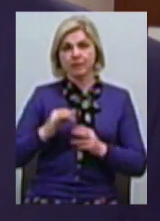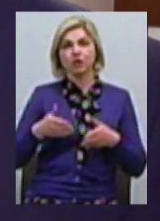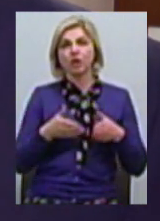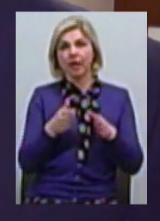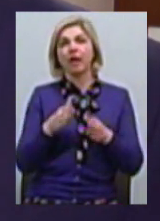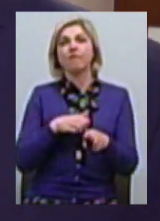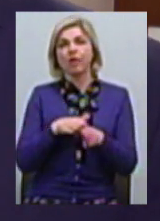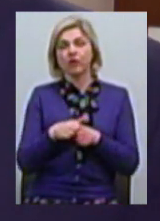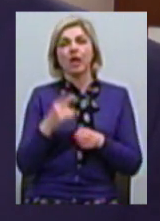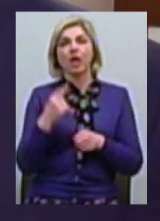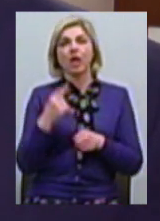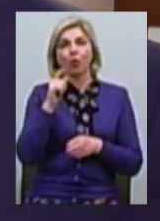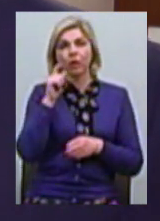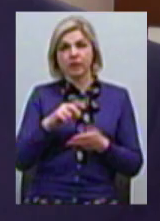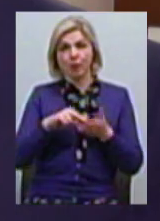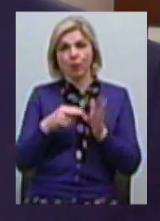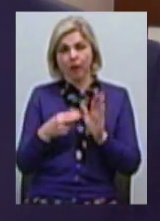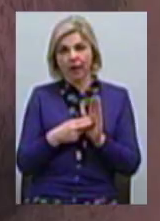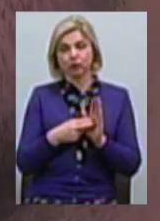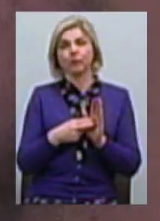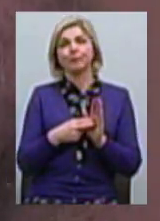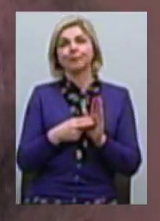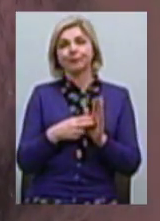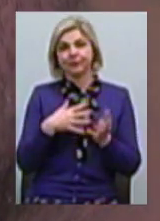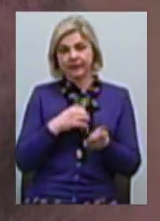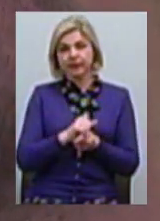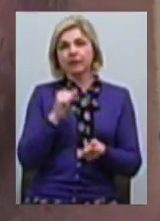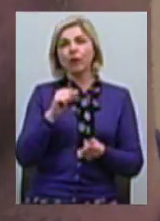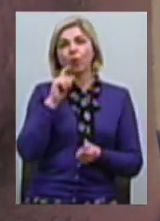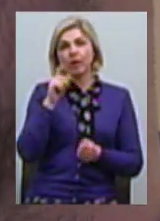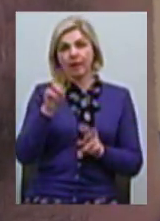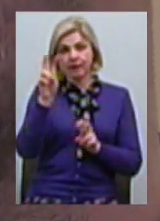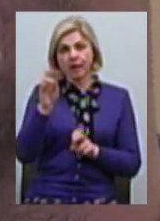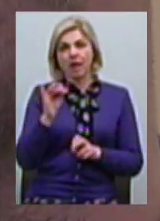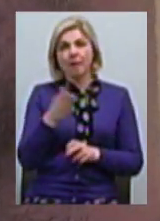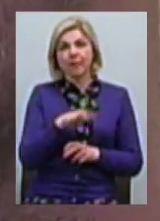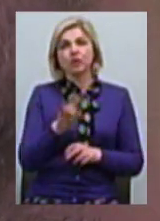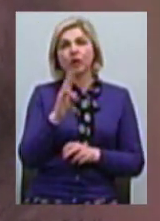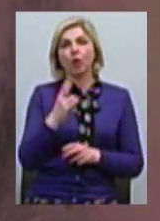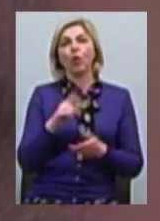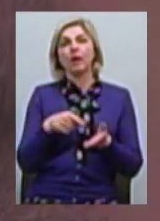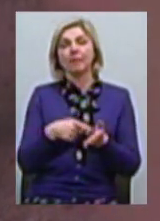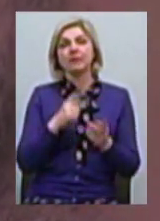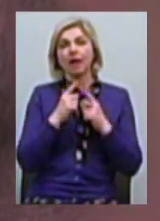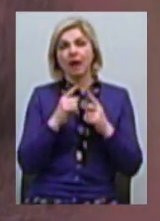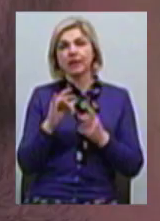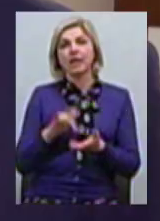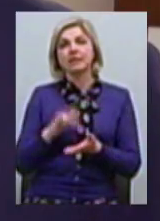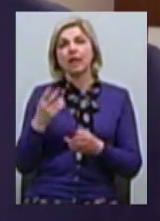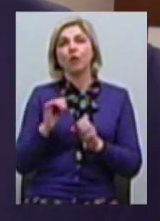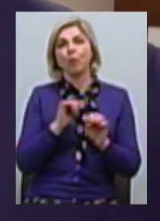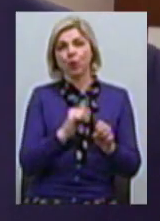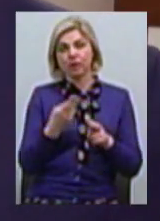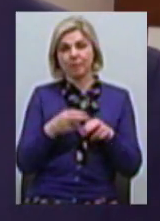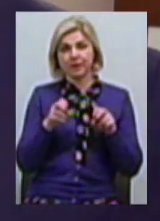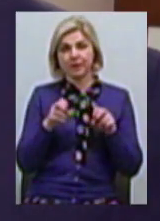реалізації естонсько-українського проєкту «Стійка Україна» між Миколаївською міською радою та Міжнародним центром оборони та безпеки.